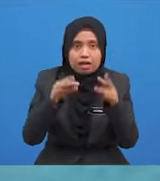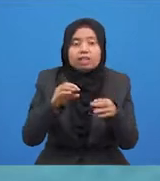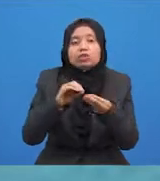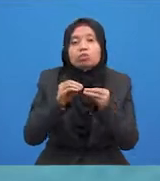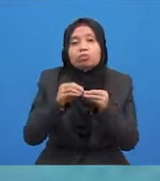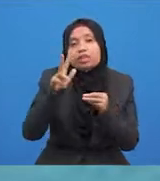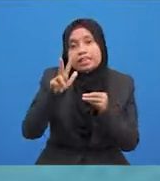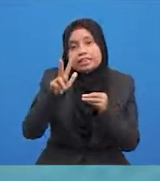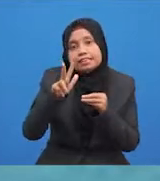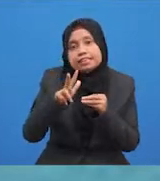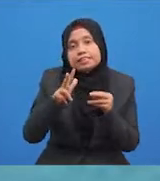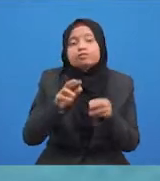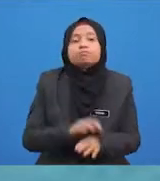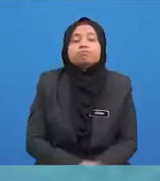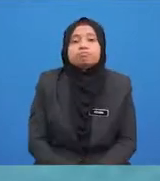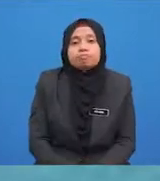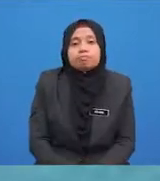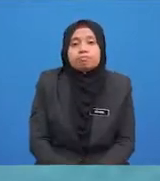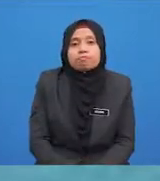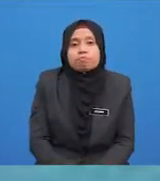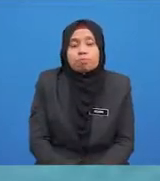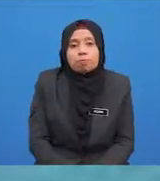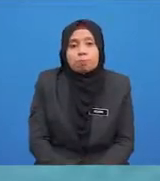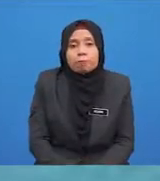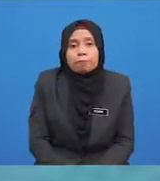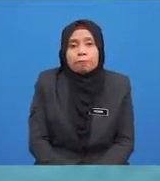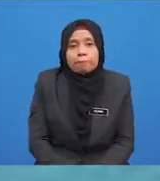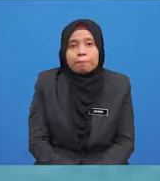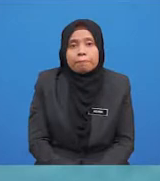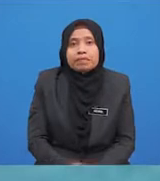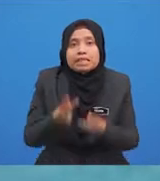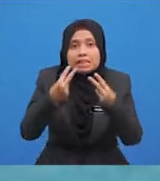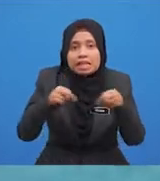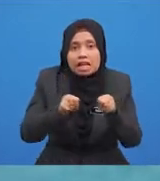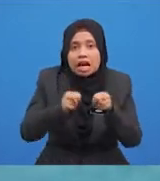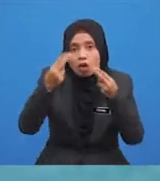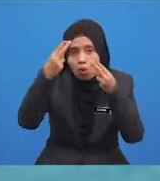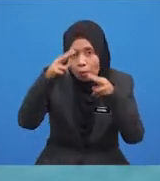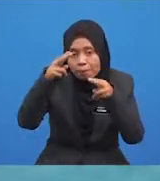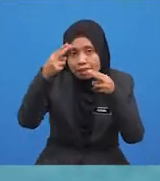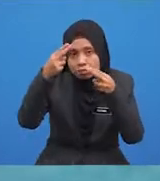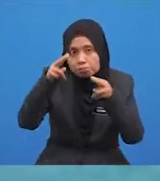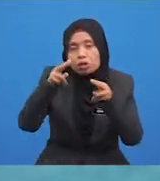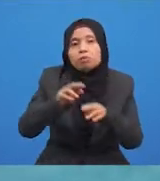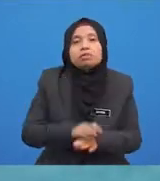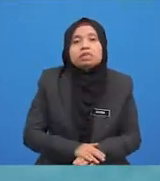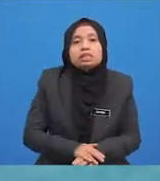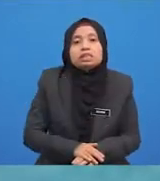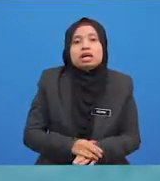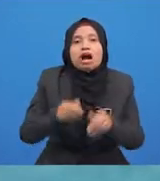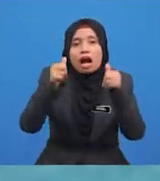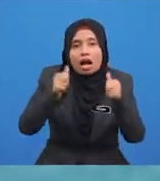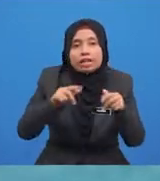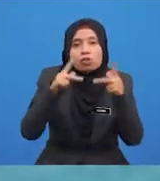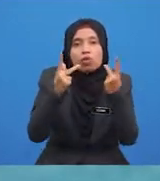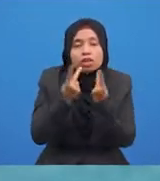Nilai yang ketiga yang akan murid-murid pelajari dalam cerpen ini ialah nilai hormat menghormati. Ahli